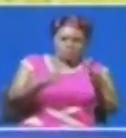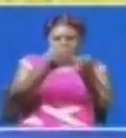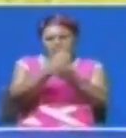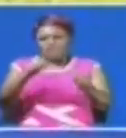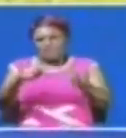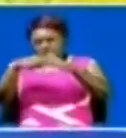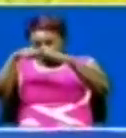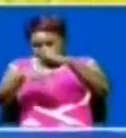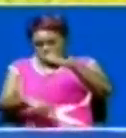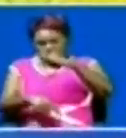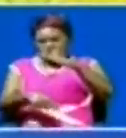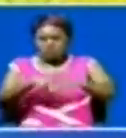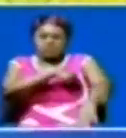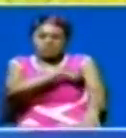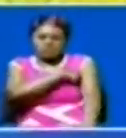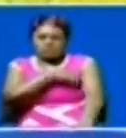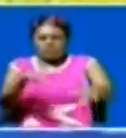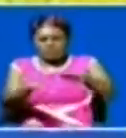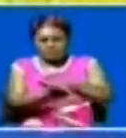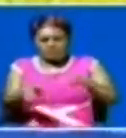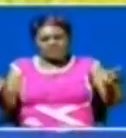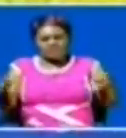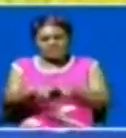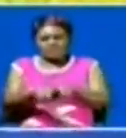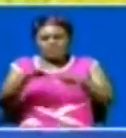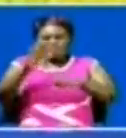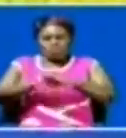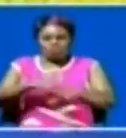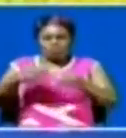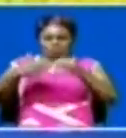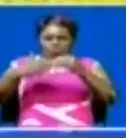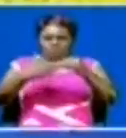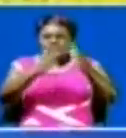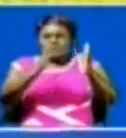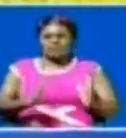huko chini, mpaka assistant chief. Wawe good